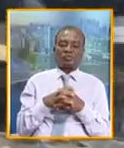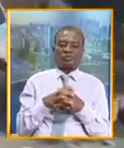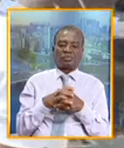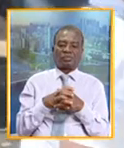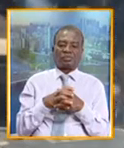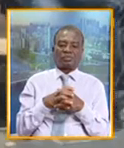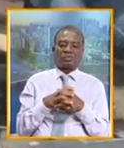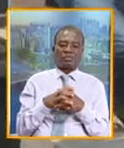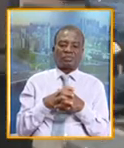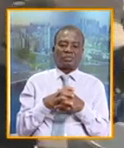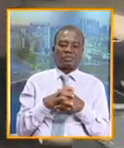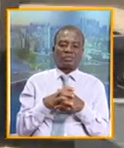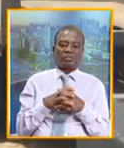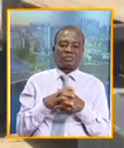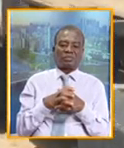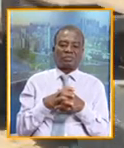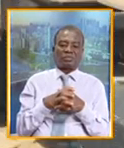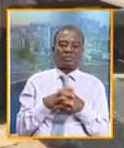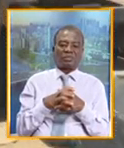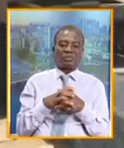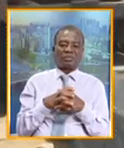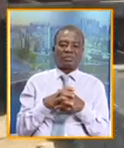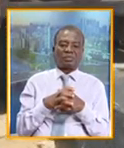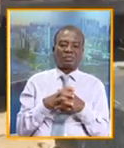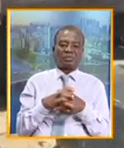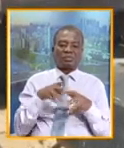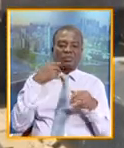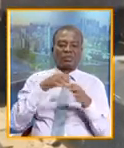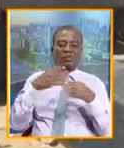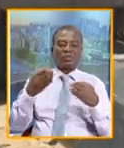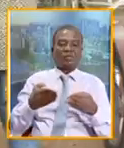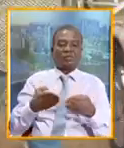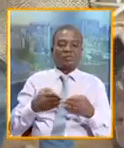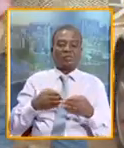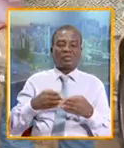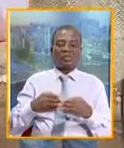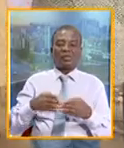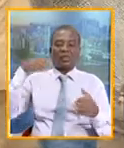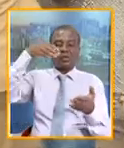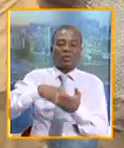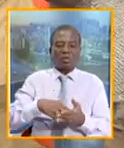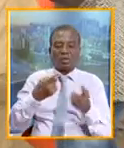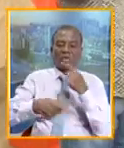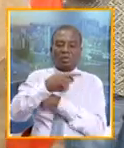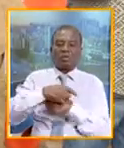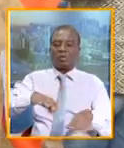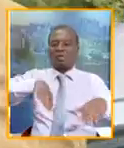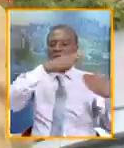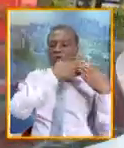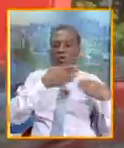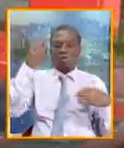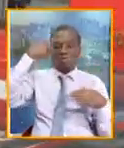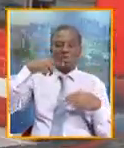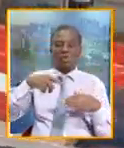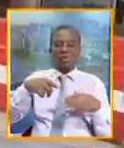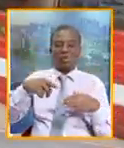Bien le micro, c'est bon, vous avez vérifié les baladeurs et tout ça. Vous prenez la bague, vite fait. Encore une journée chargée pour Mamadou